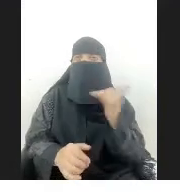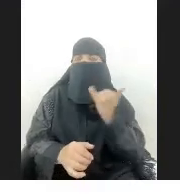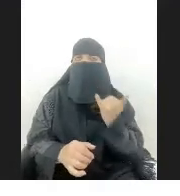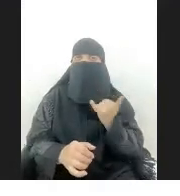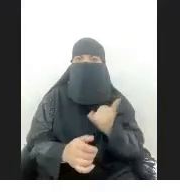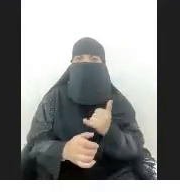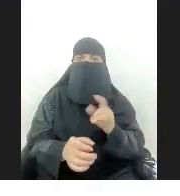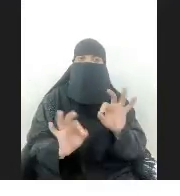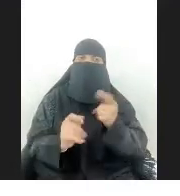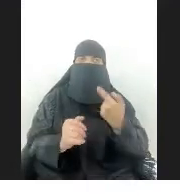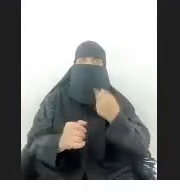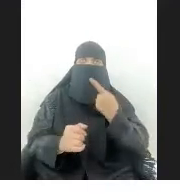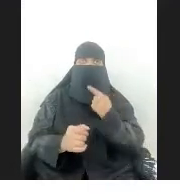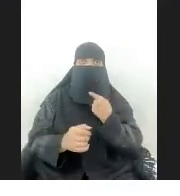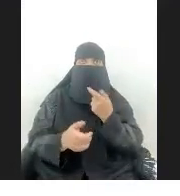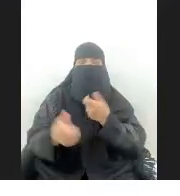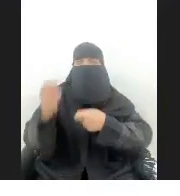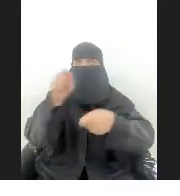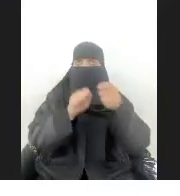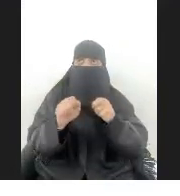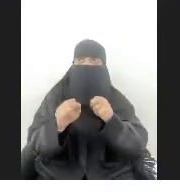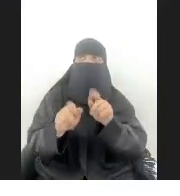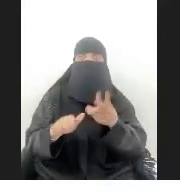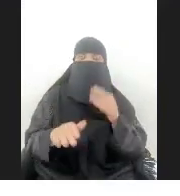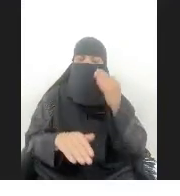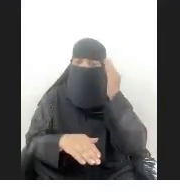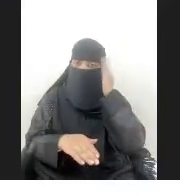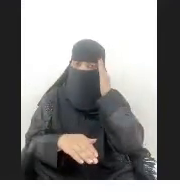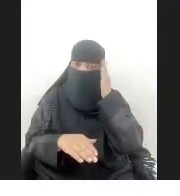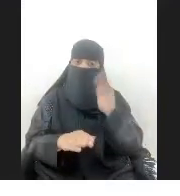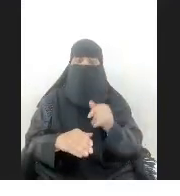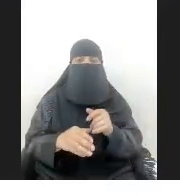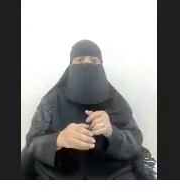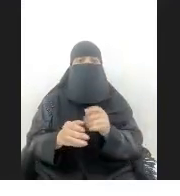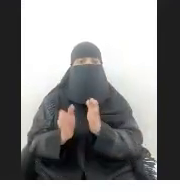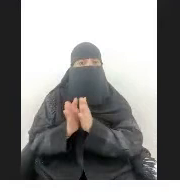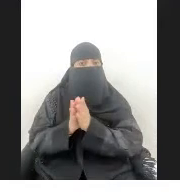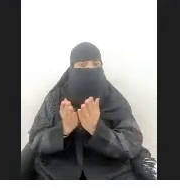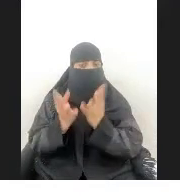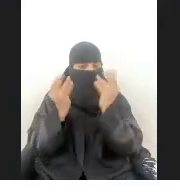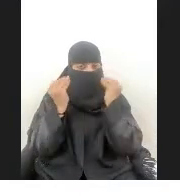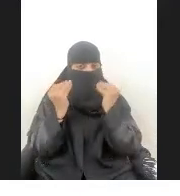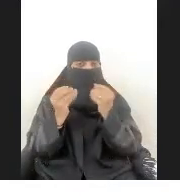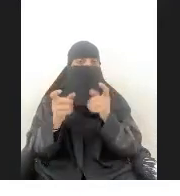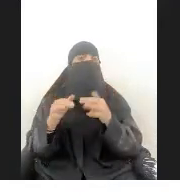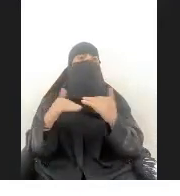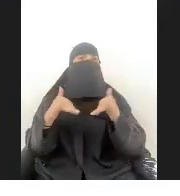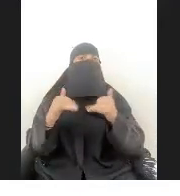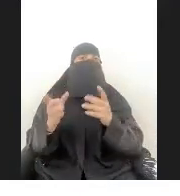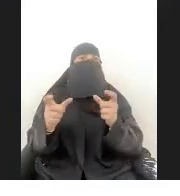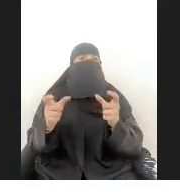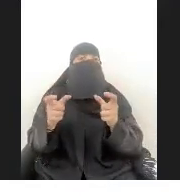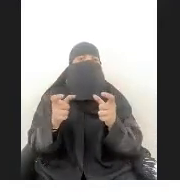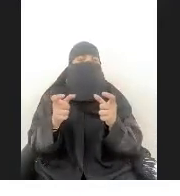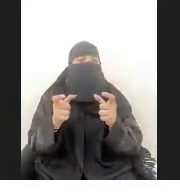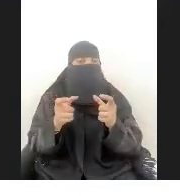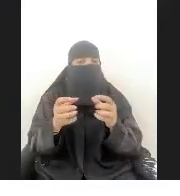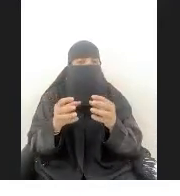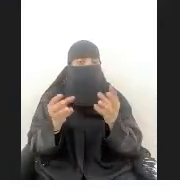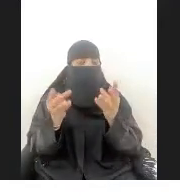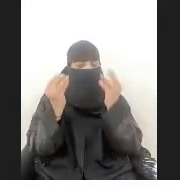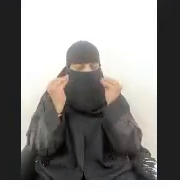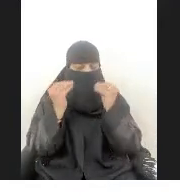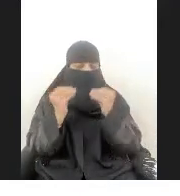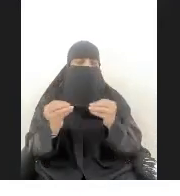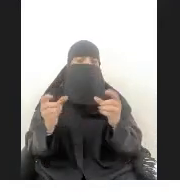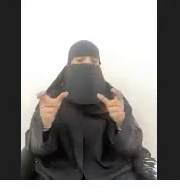من مقرراتنا أو محتوياتنا المعرفية لمقرراتنا عن طريق التعلم المصغر في بيئة تعلم مدمج، فإحنا دائما نحاول